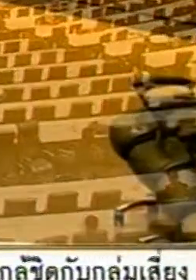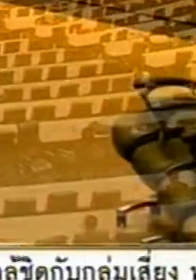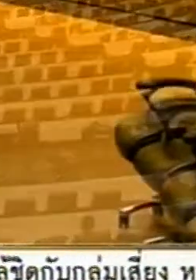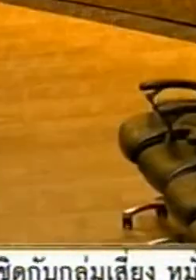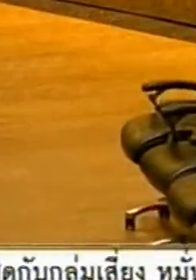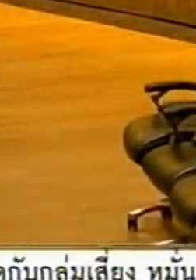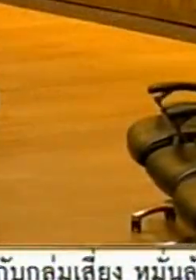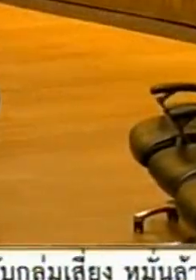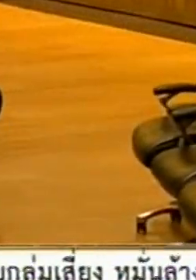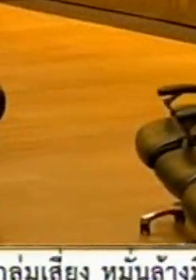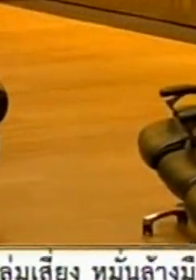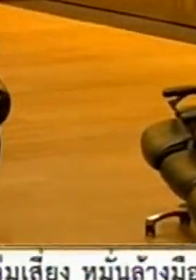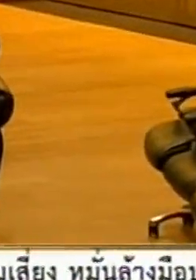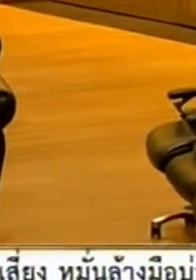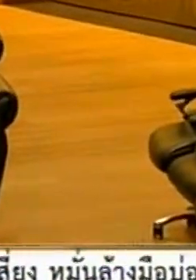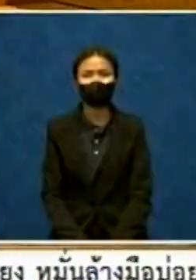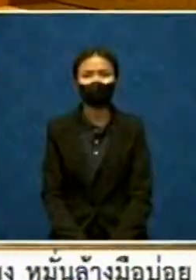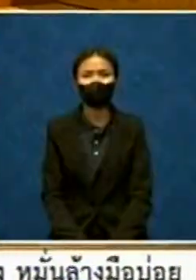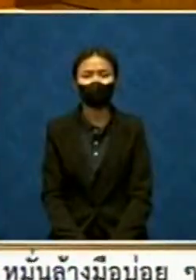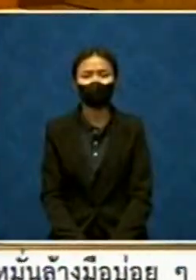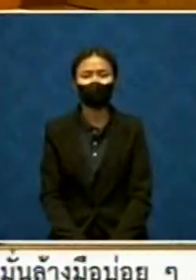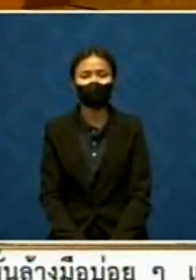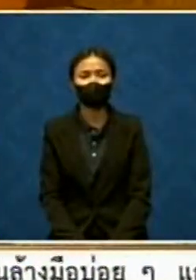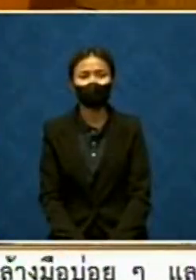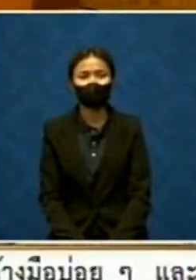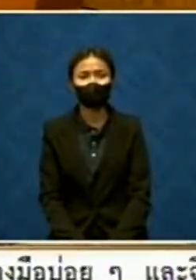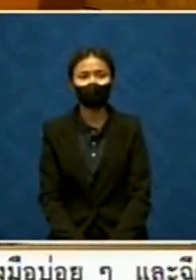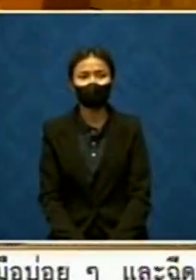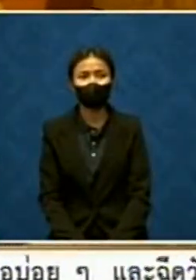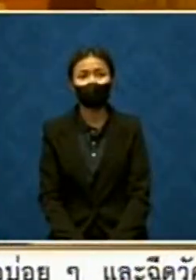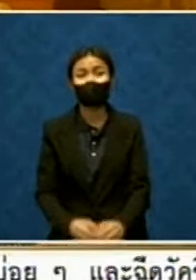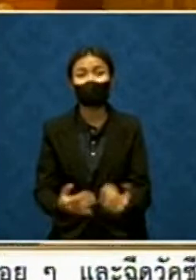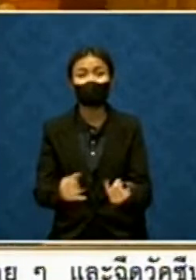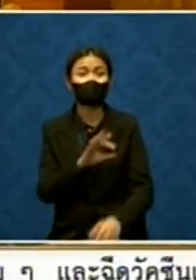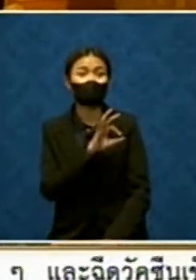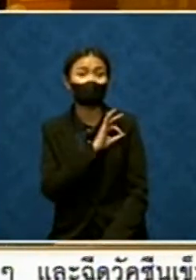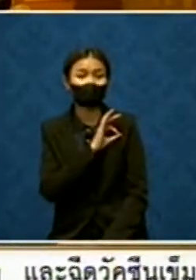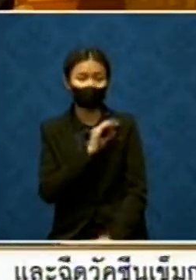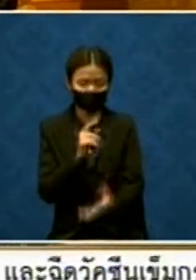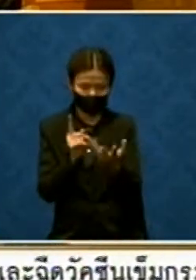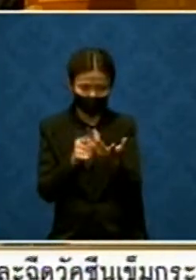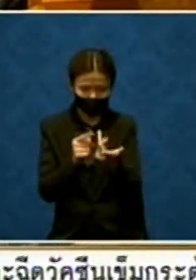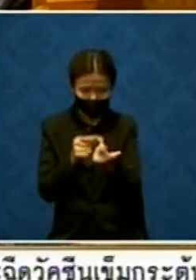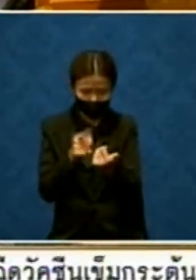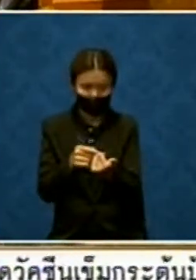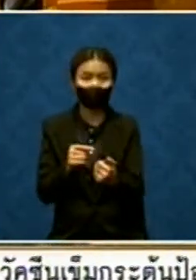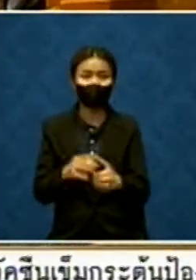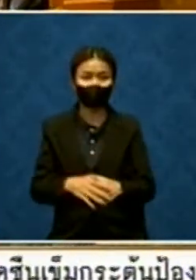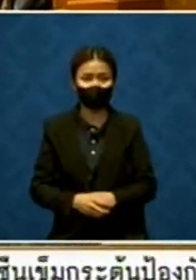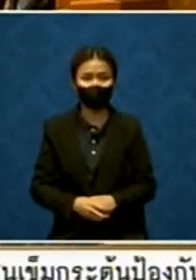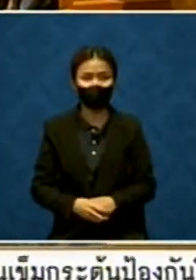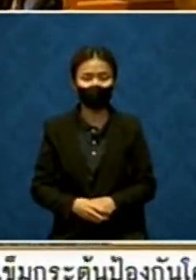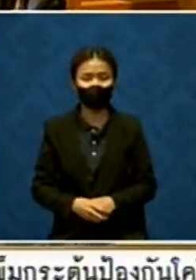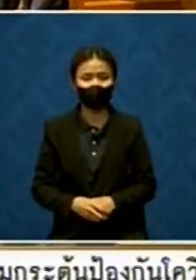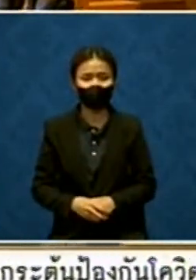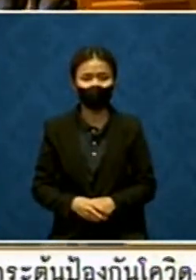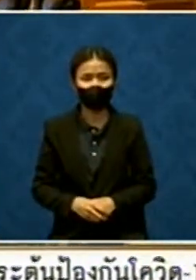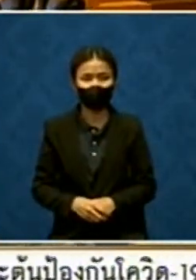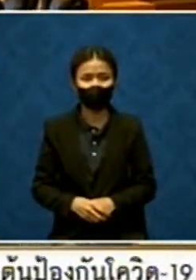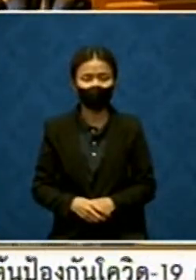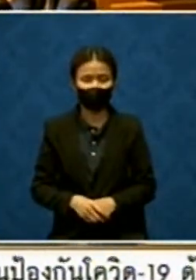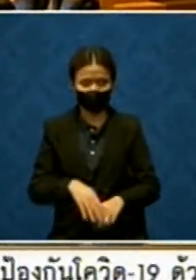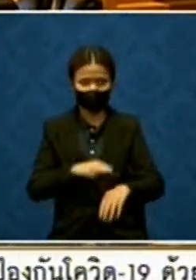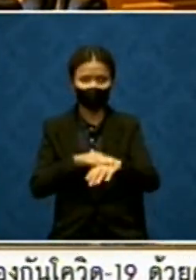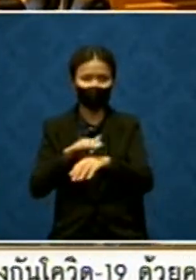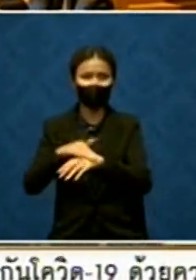เสียงลุ้นนะว ่ าอาจจะไม่ถึงครึ่งหนึ่ง ครับวิปฝ่ายค้านนะครับคุณสุทินคลังแสงส.ส.เพื่อไทยเขาบอกว่าไม่กังวลที่พลังประชารัฐตั้งมือ